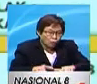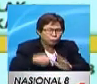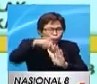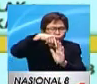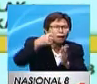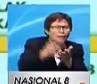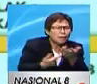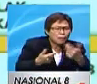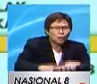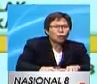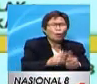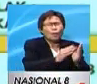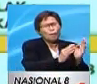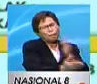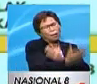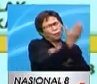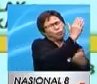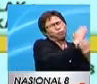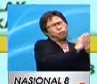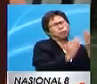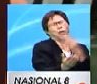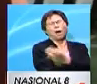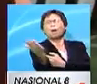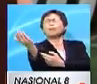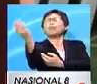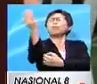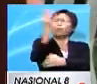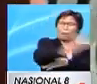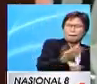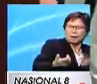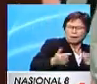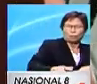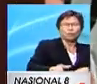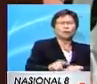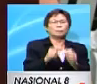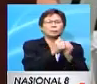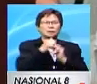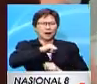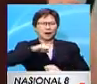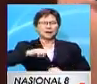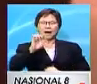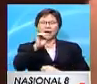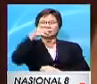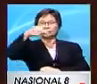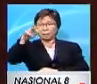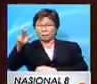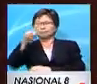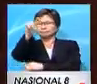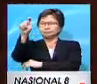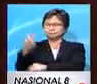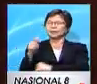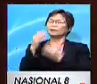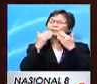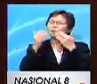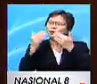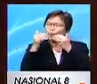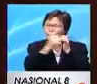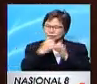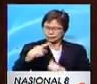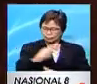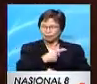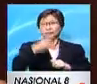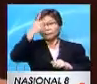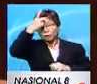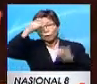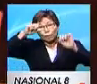apa yang berlaku sepanjang hari ini bersama saya ialah ahli SPR Datuk Abdul Aziz khidin Terima kasih kerana bersama dengan kami pada hari datuk dan datuk